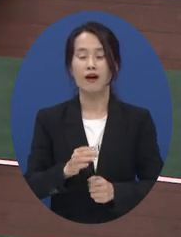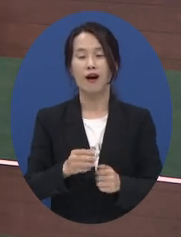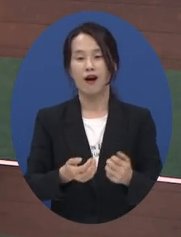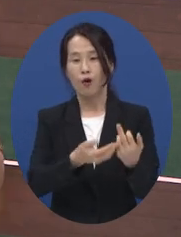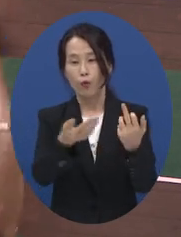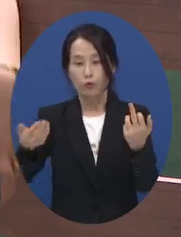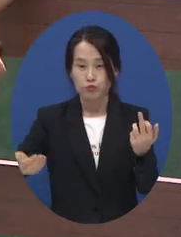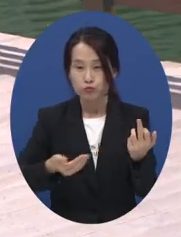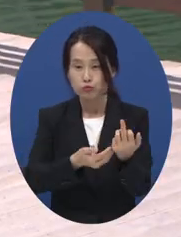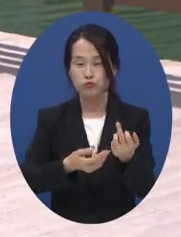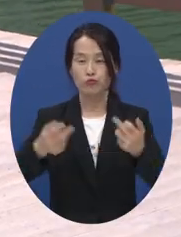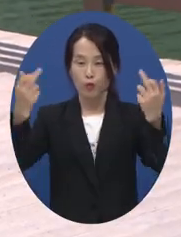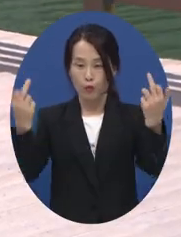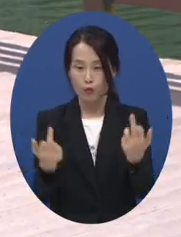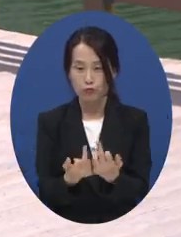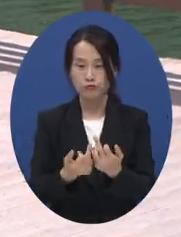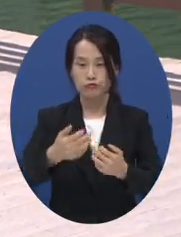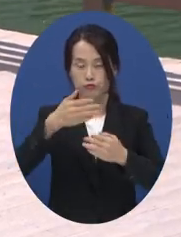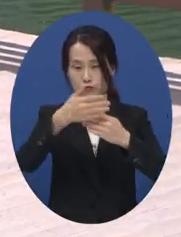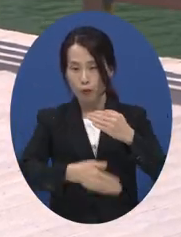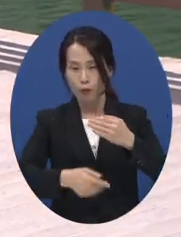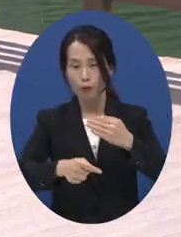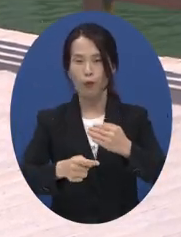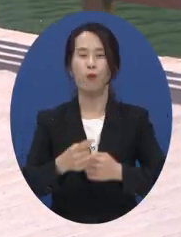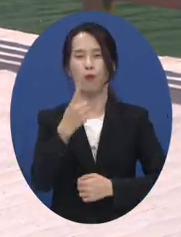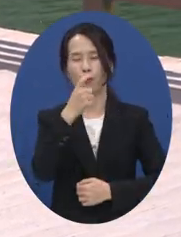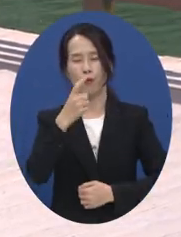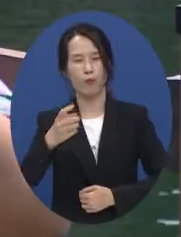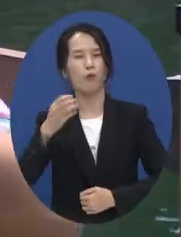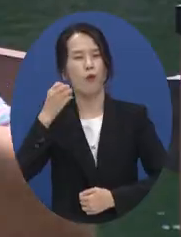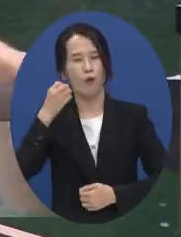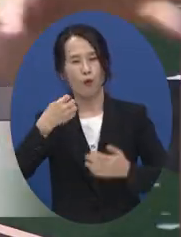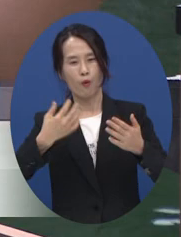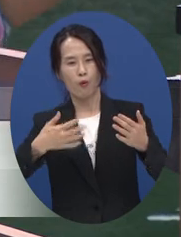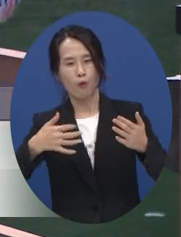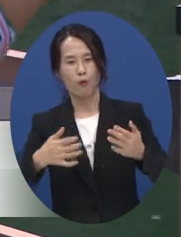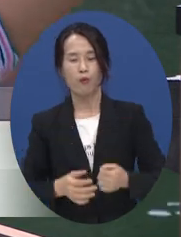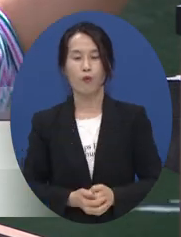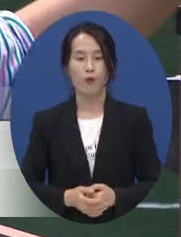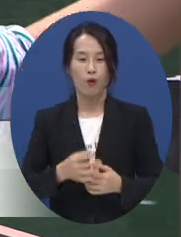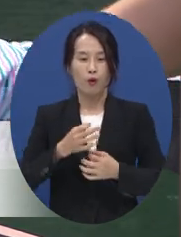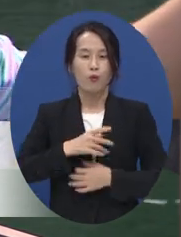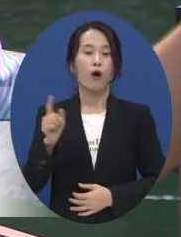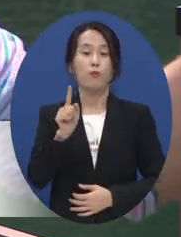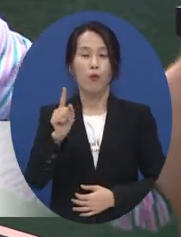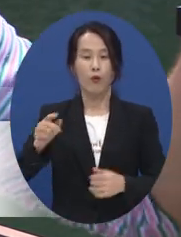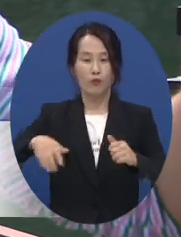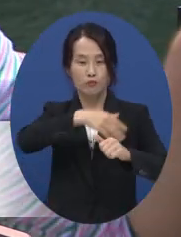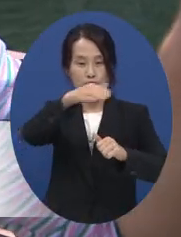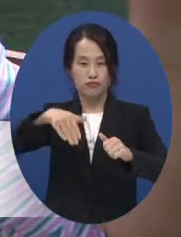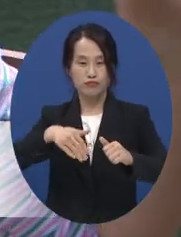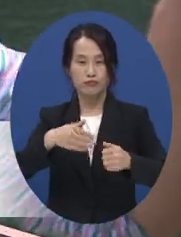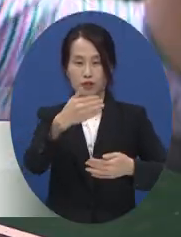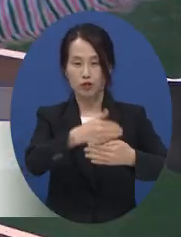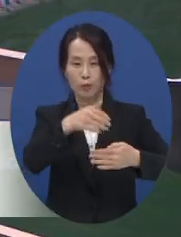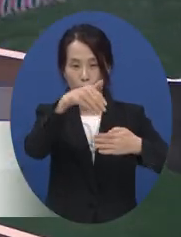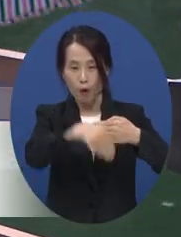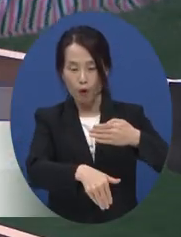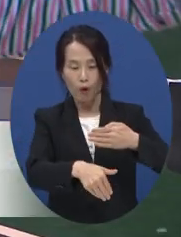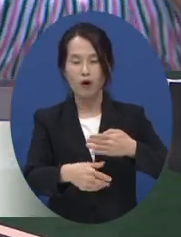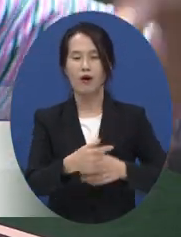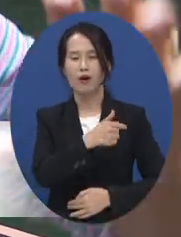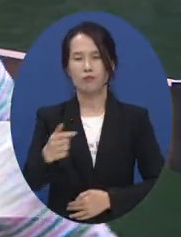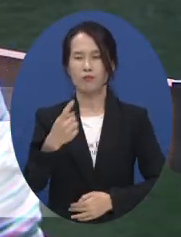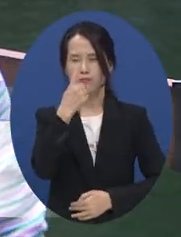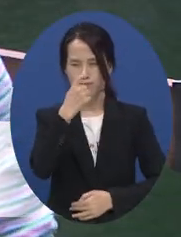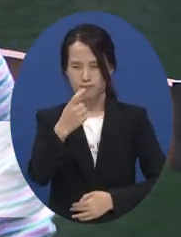인공호수와 깎아지는 듯한 벽면은 신비감을 자아냅니다. 더 놀라운 건 지금 이 광경이 너무 이 절벽